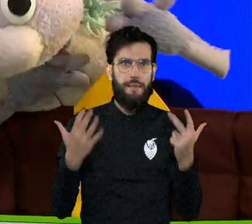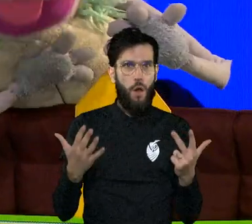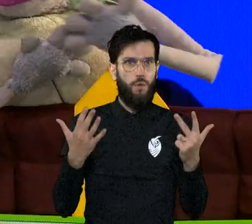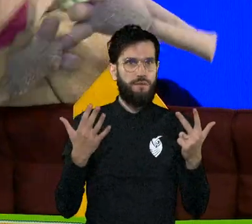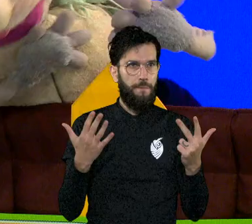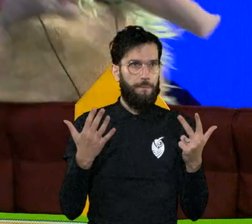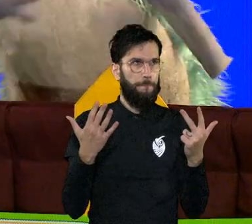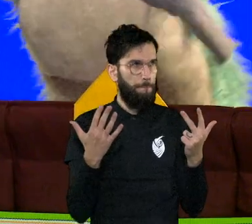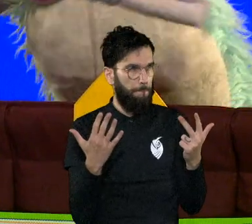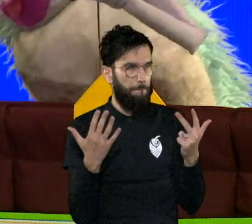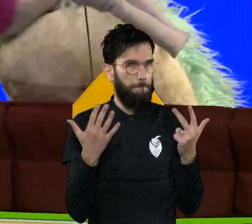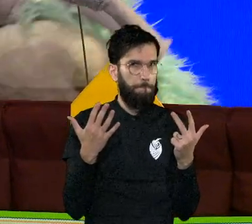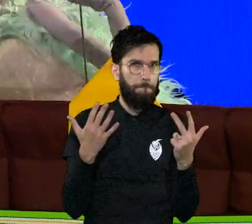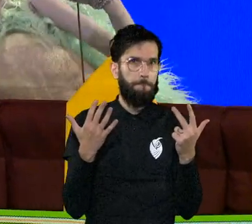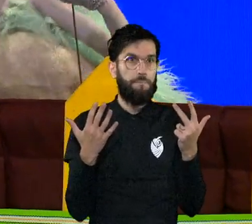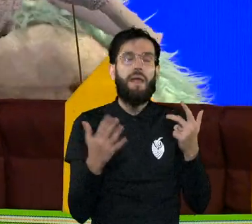7, 8,